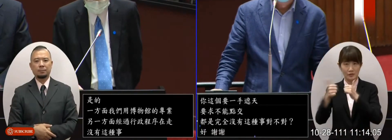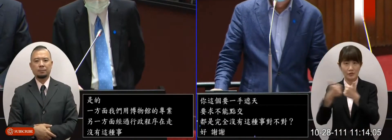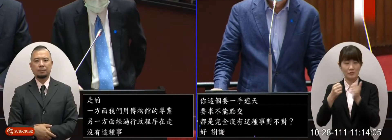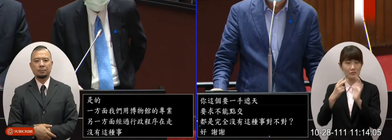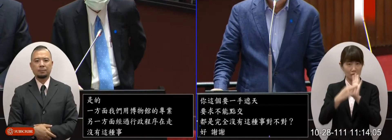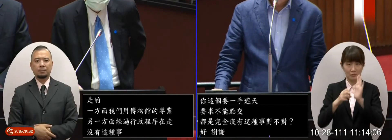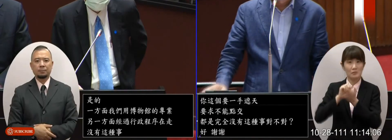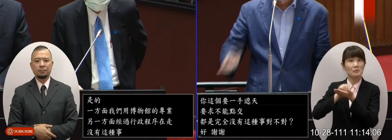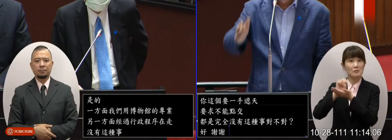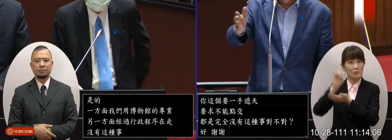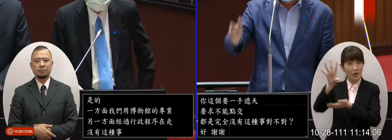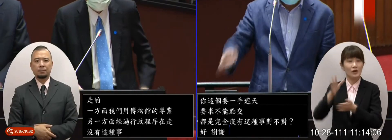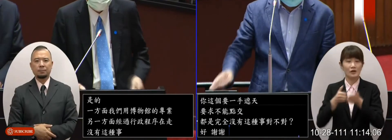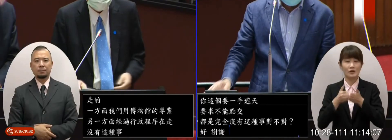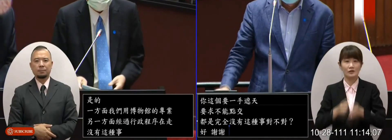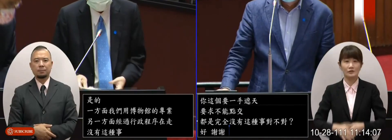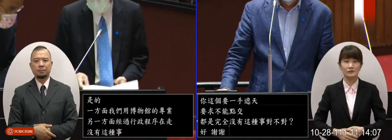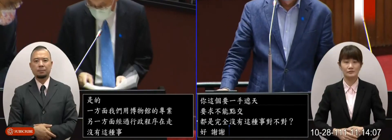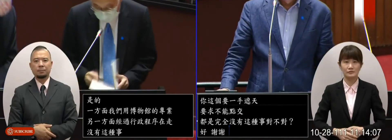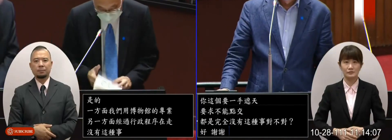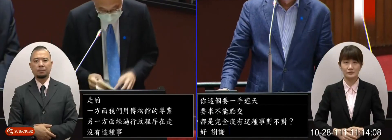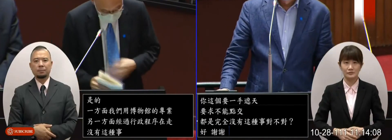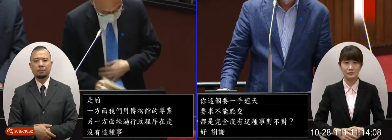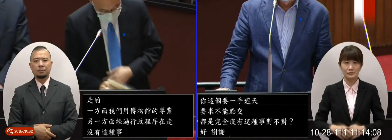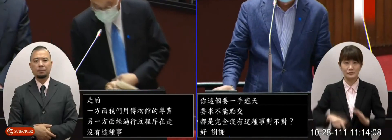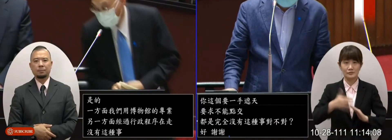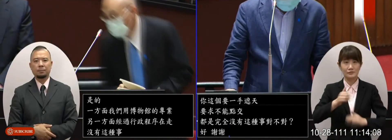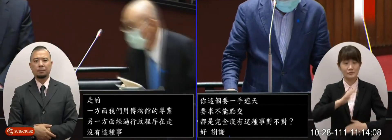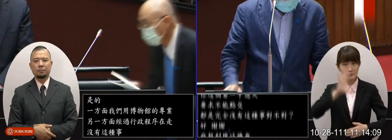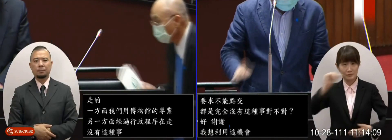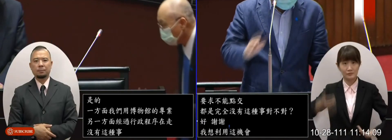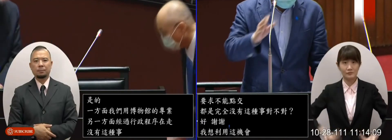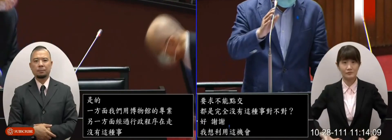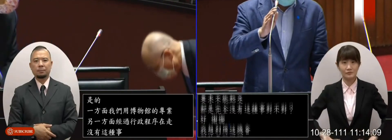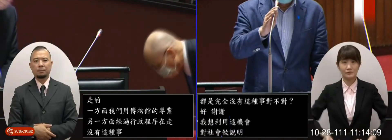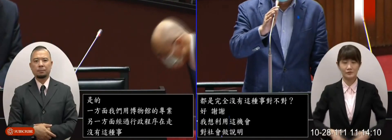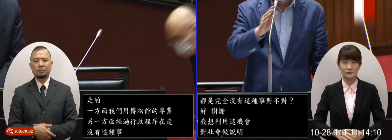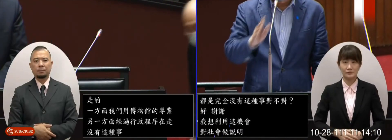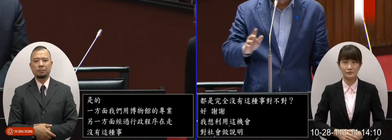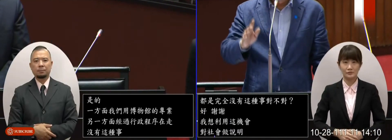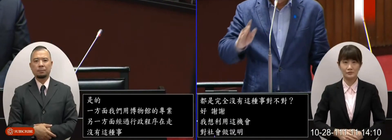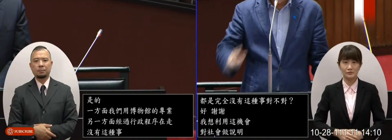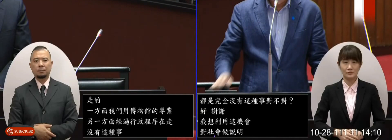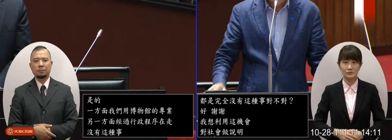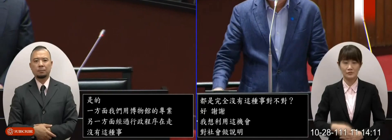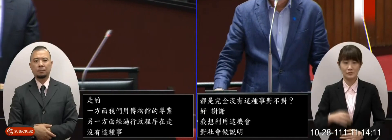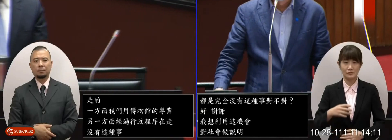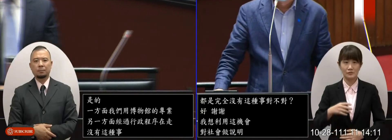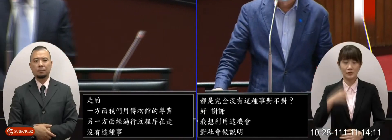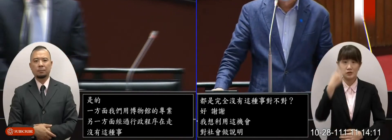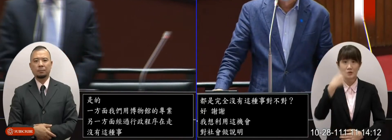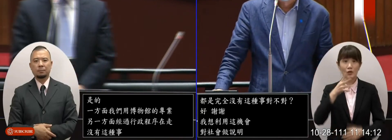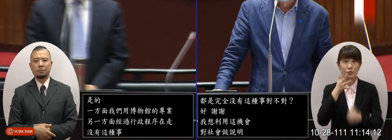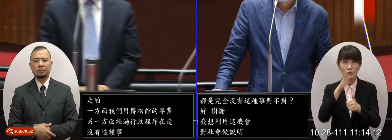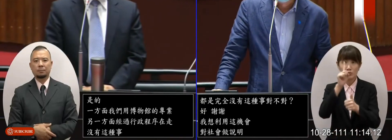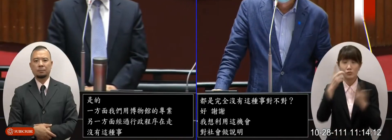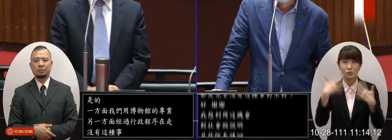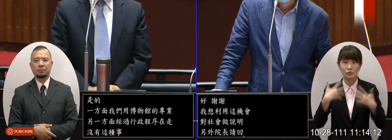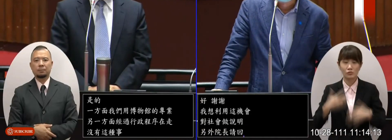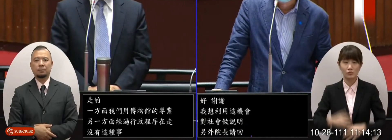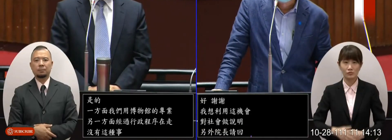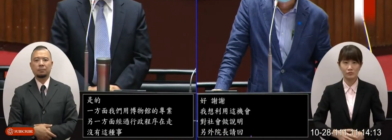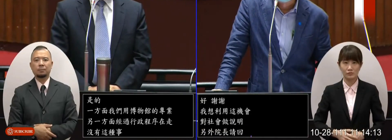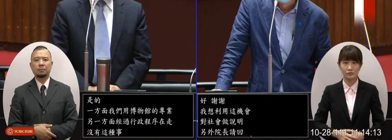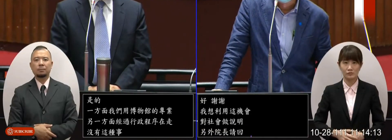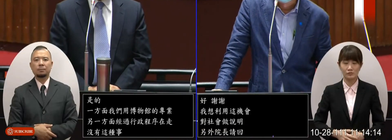了哈。那另外，请院长请回。那个院长哈，另外再一个问题哈，有关这个目前